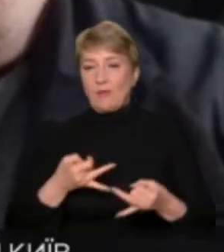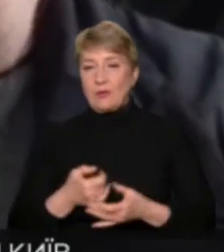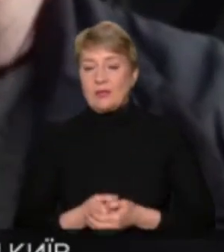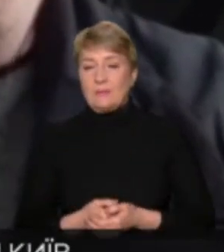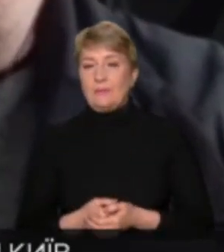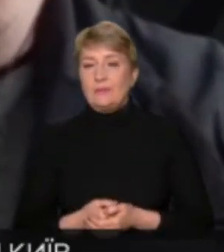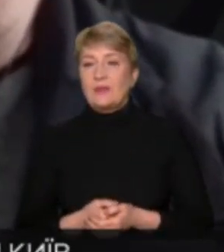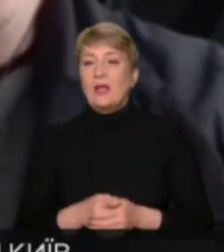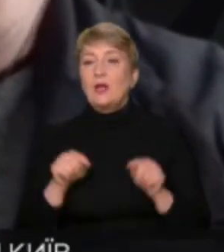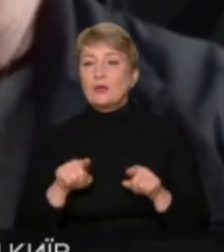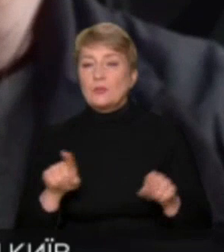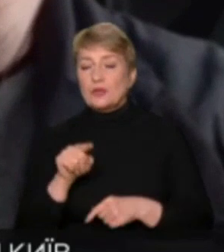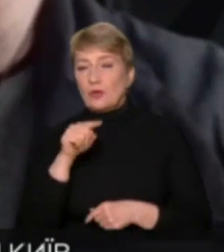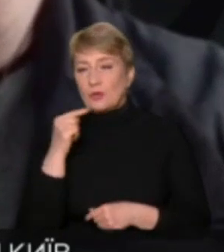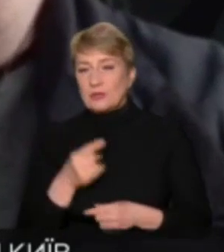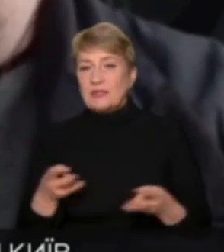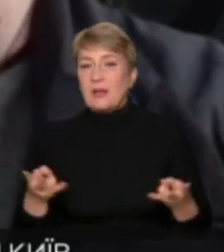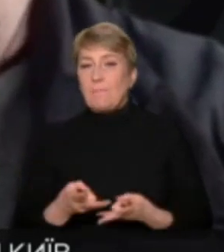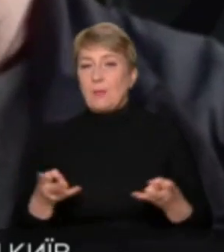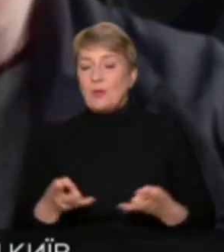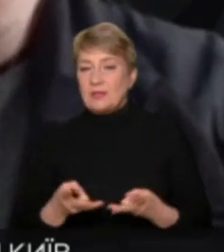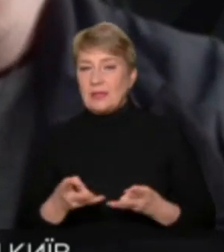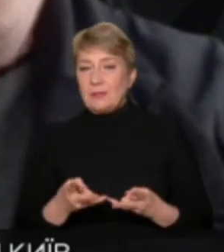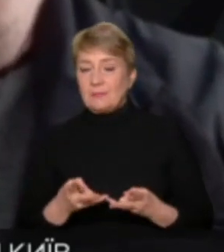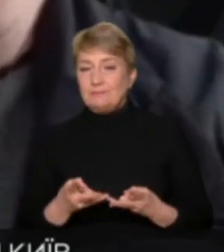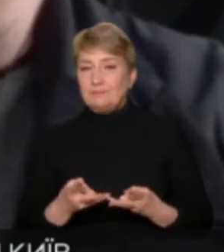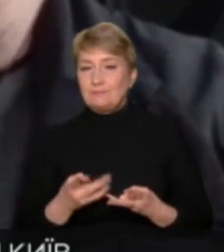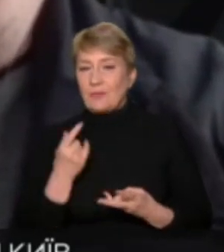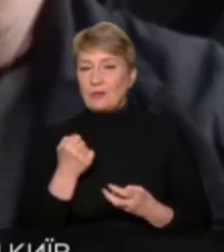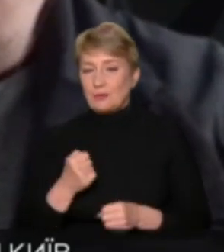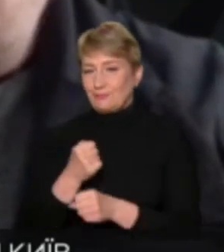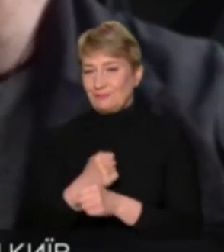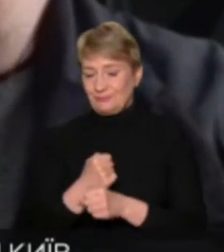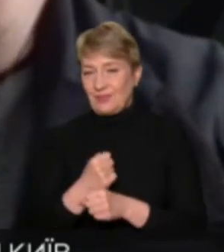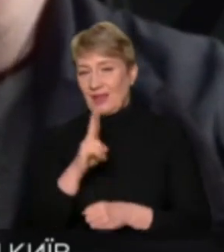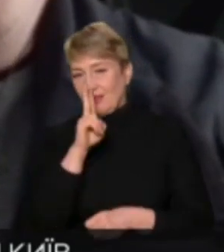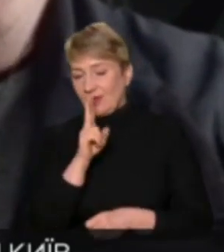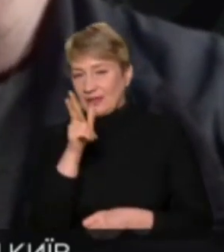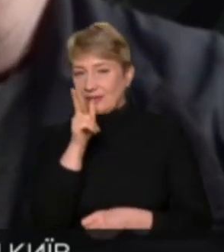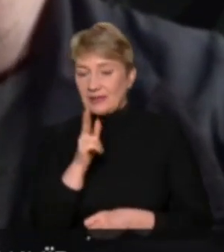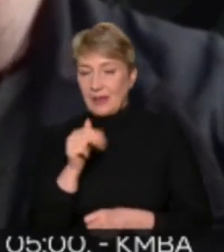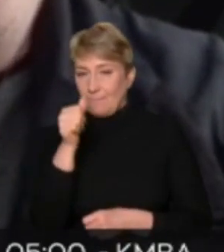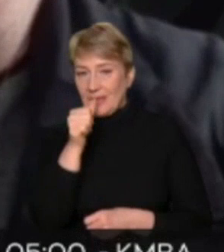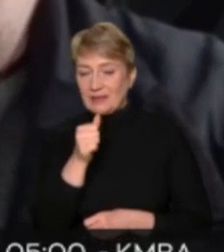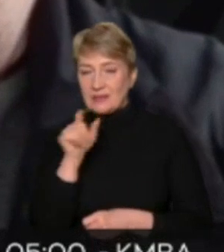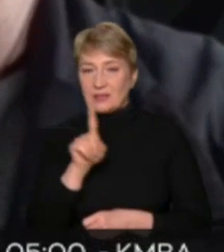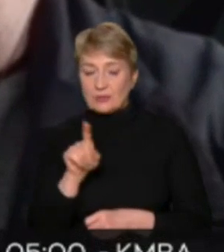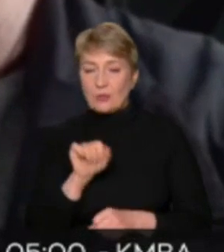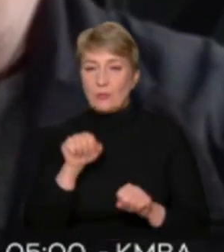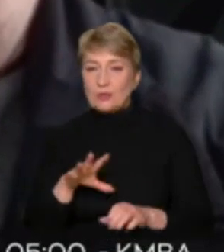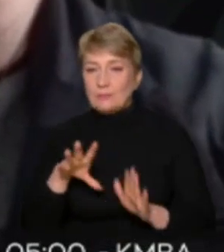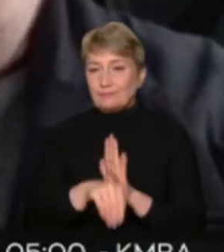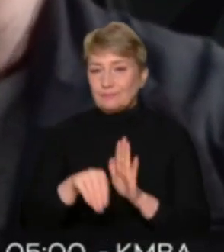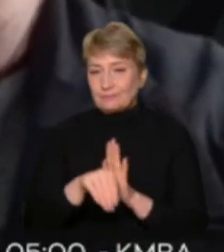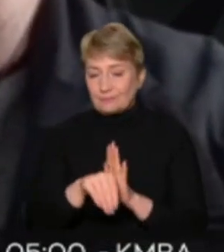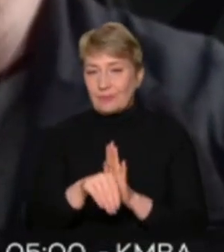Фігурує тільки тому, що росіянам потрібна пауза в цій війні. Їм потрібна пауза щонайменше на 2-3 місяці, для того, щоб можна було привести до ладу тих військовослужбовців,